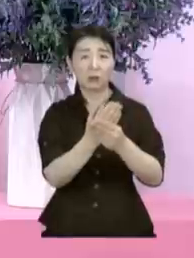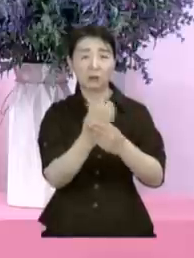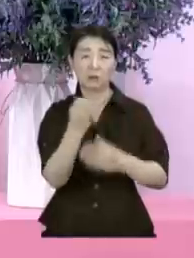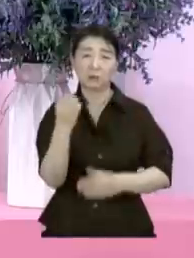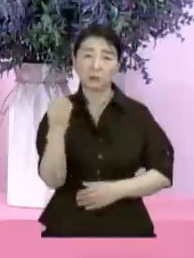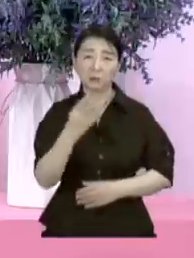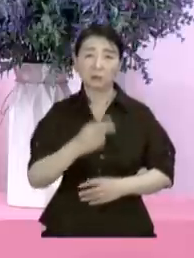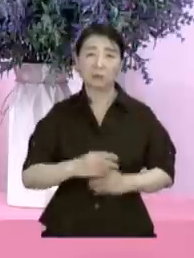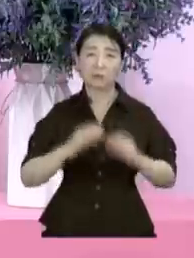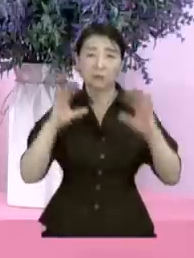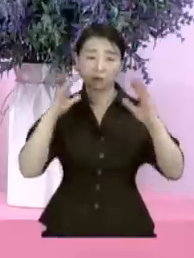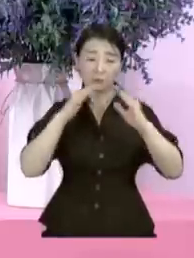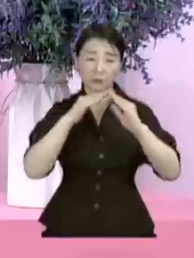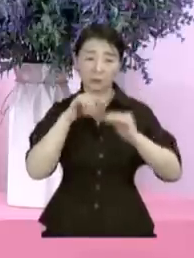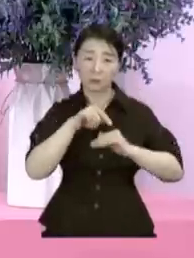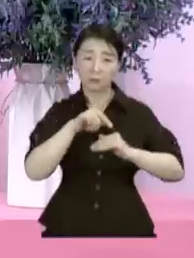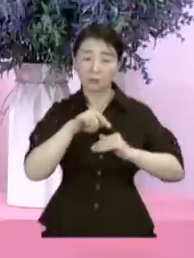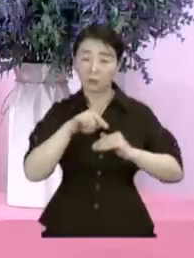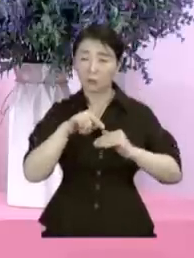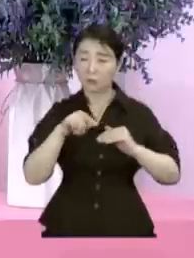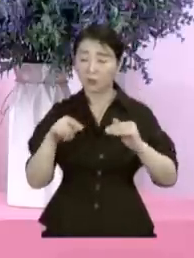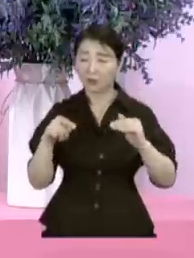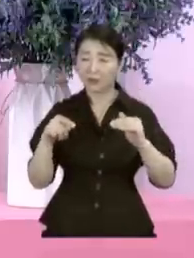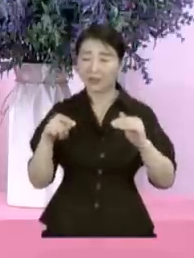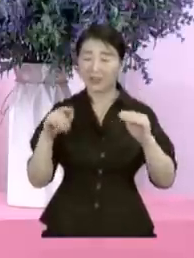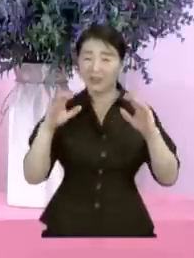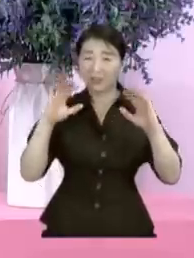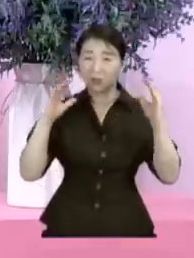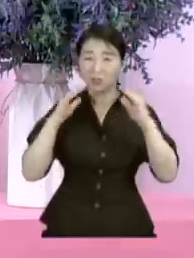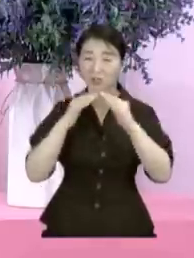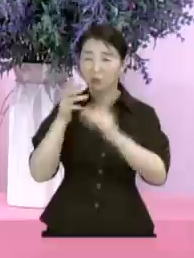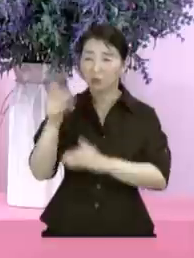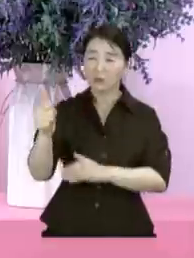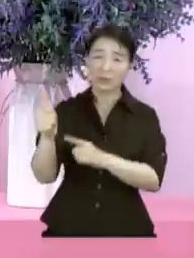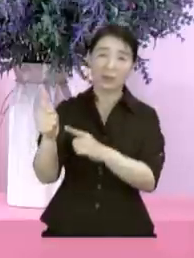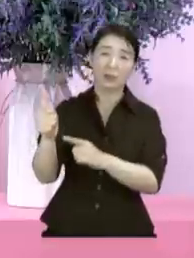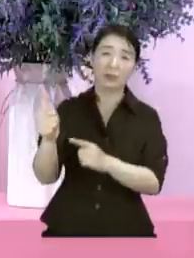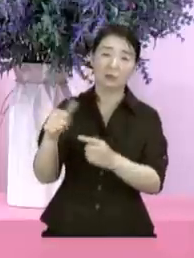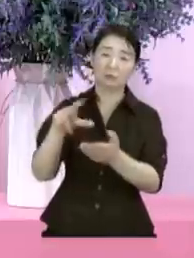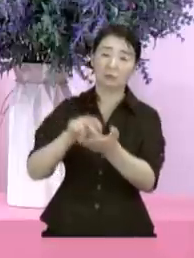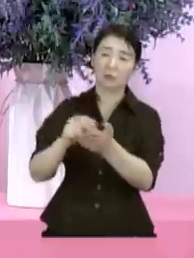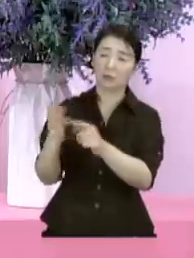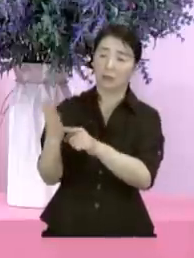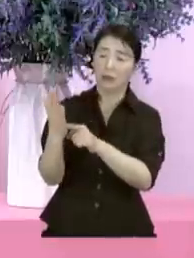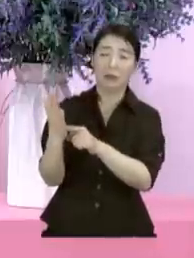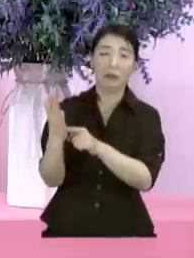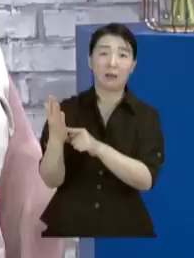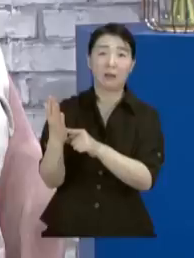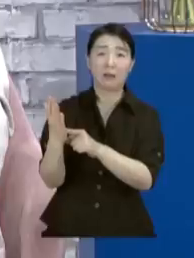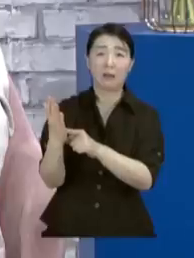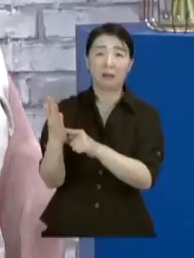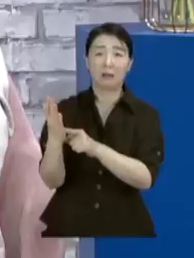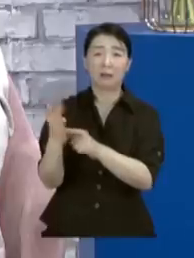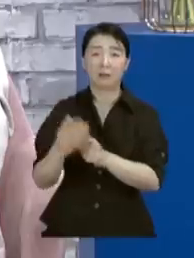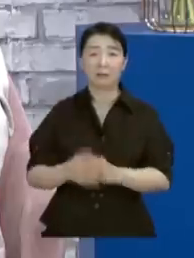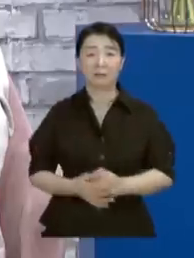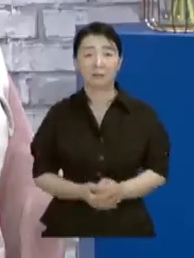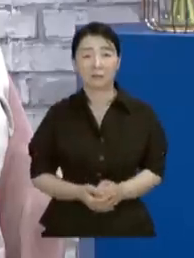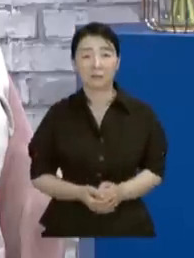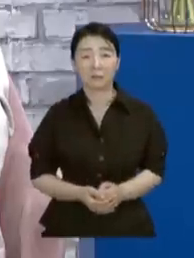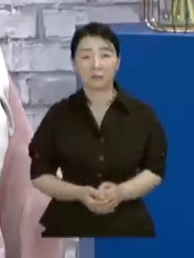생기고 그 어린이집의 원장들의 어려운 문제들이 이렇게 좀 이렇게 드러나는 일이 생기고